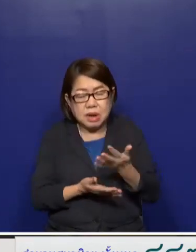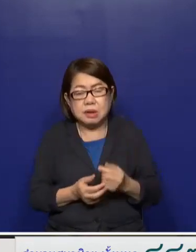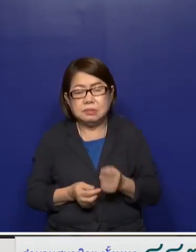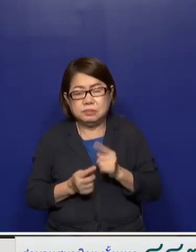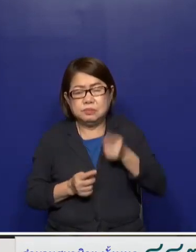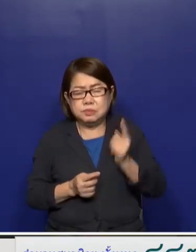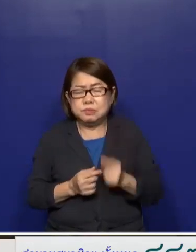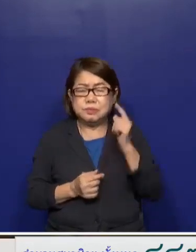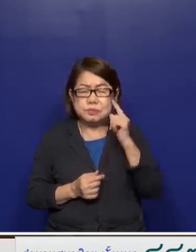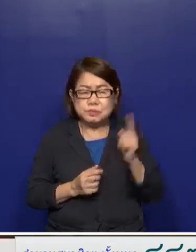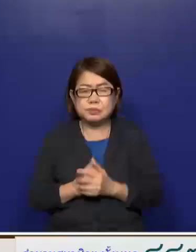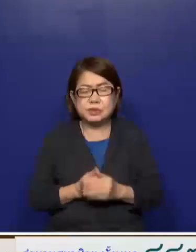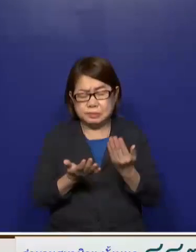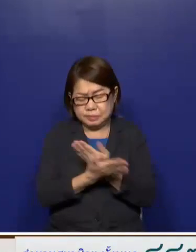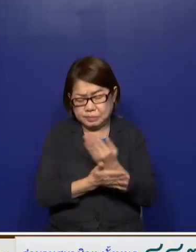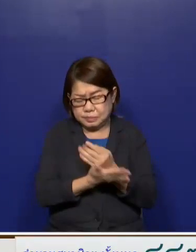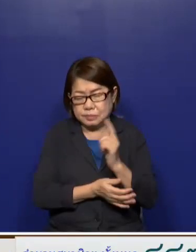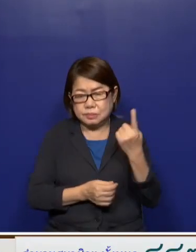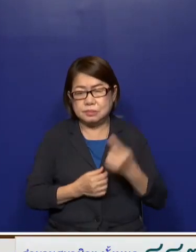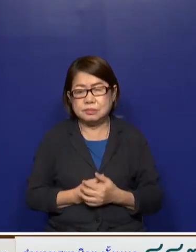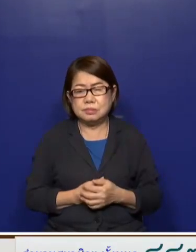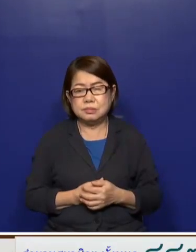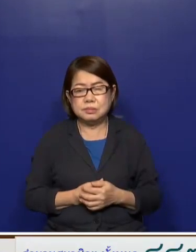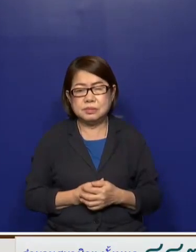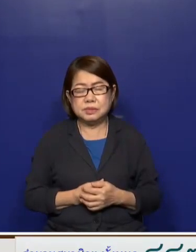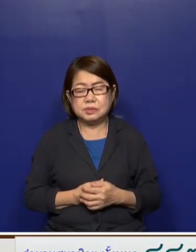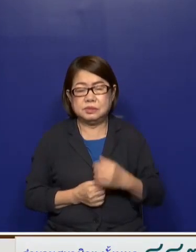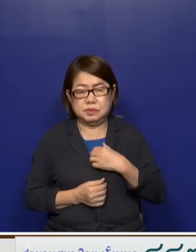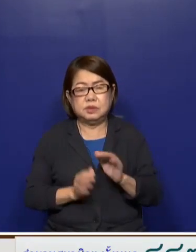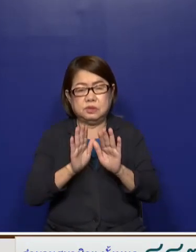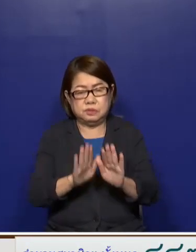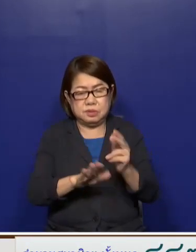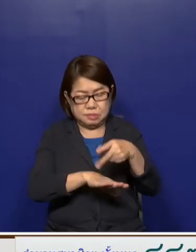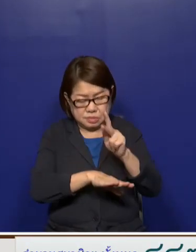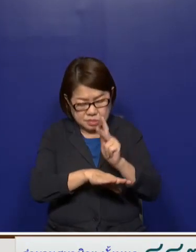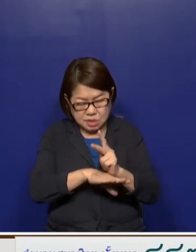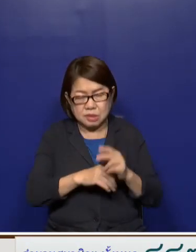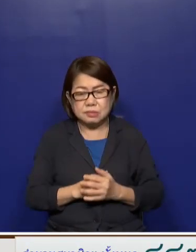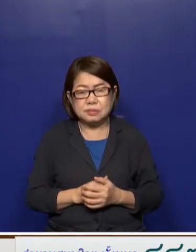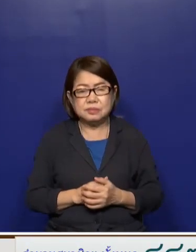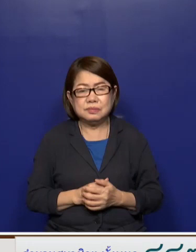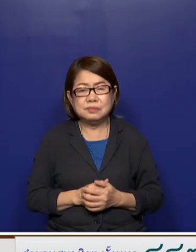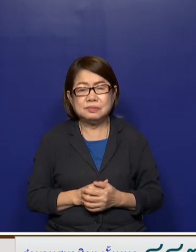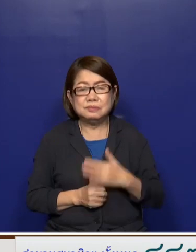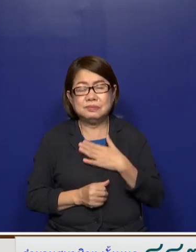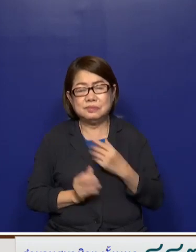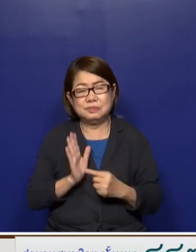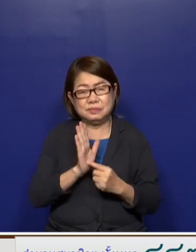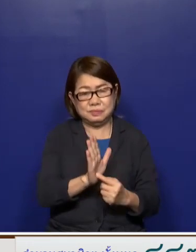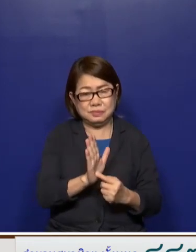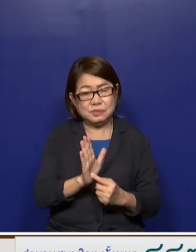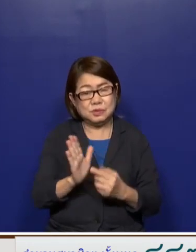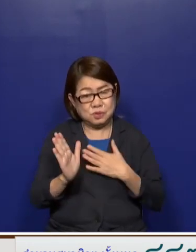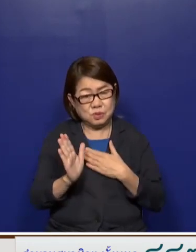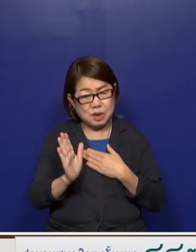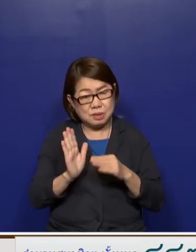disruption จริงๆผมก็ฝากท่านประธานว่าผมเสนอยตินี้ขึ้นม